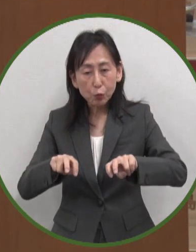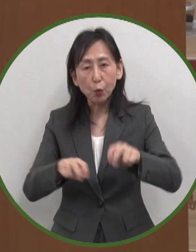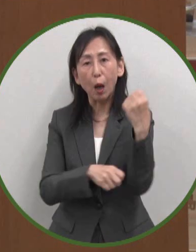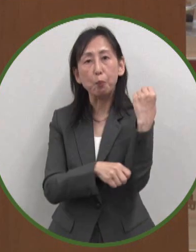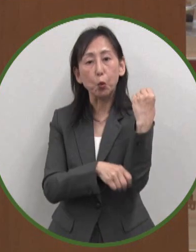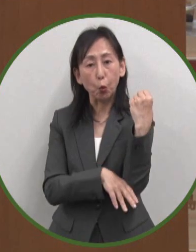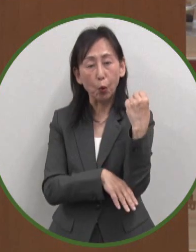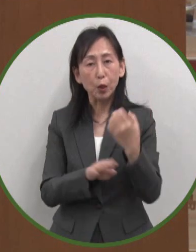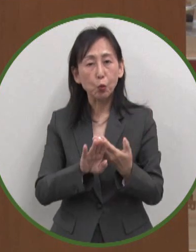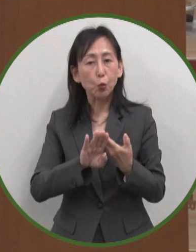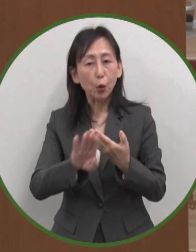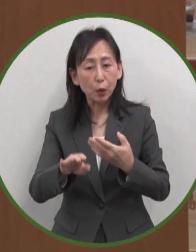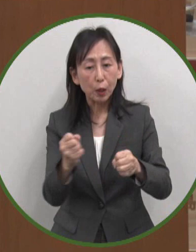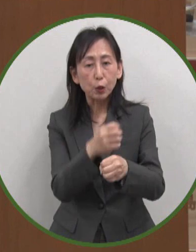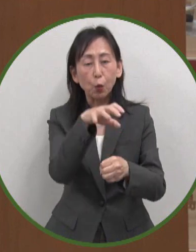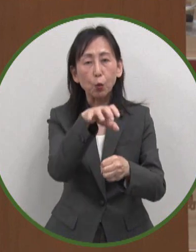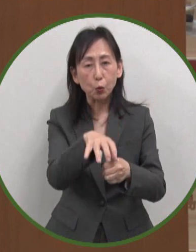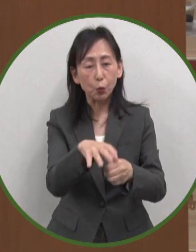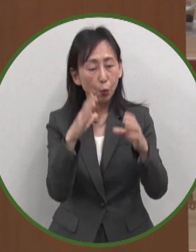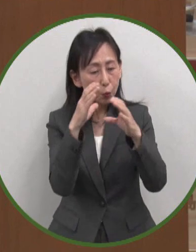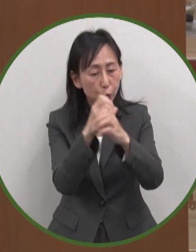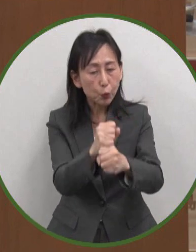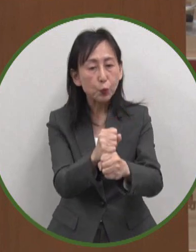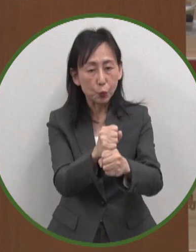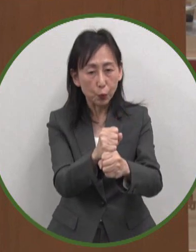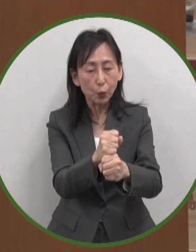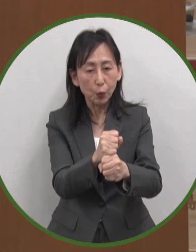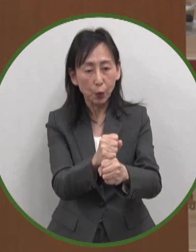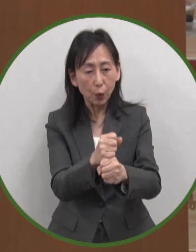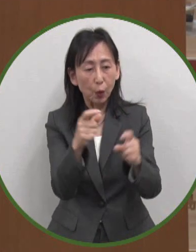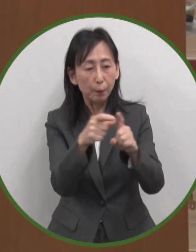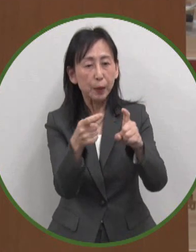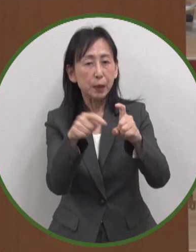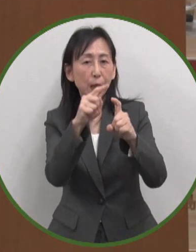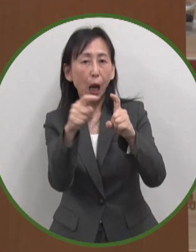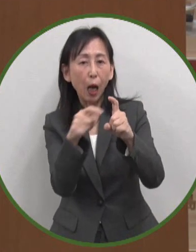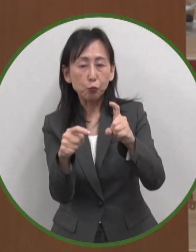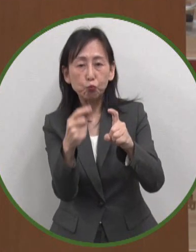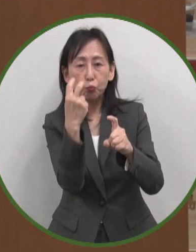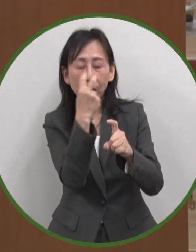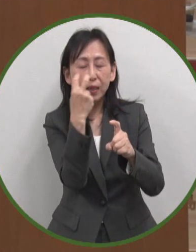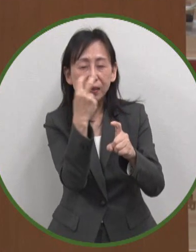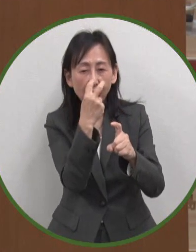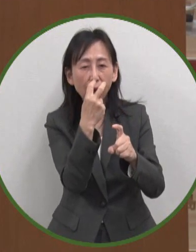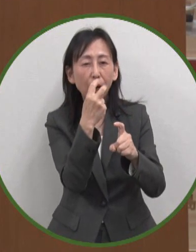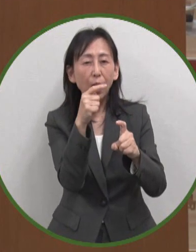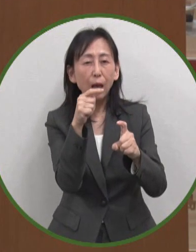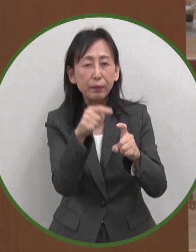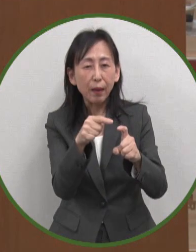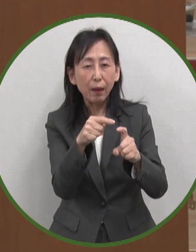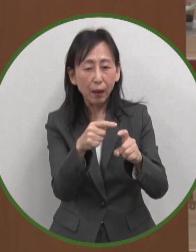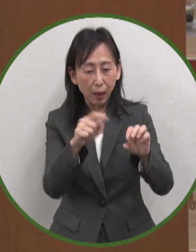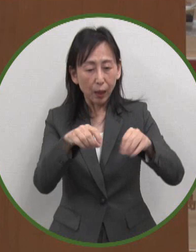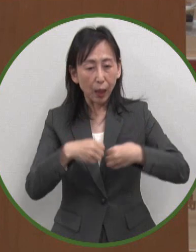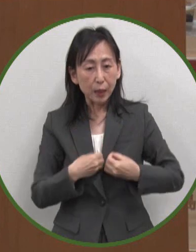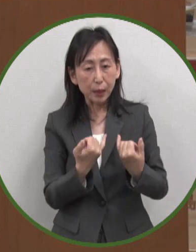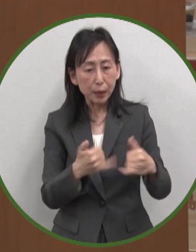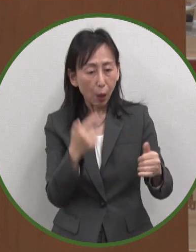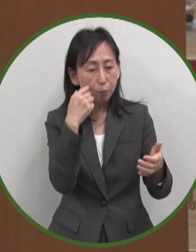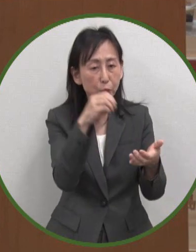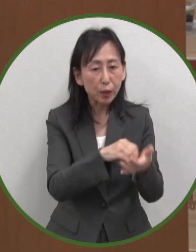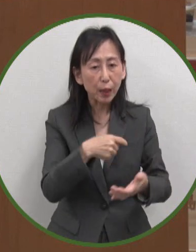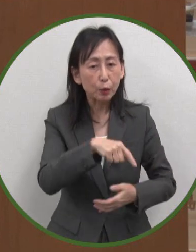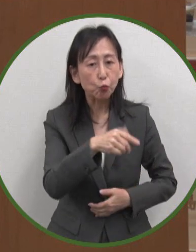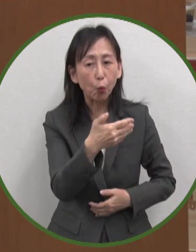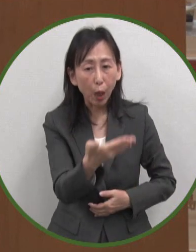それ以降に事業所集中 PCR を通じた検査による補足で感染防止をするか、またはその行動制限の措置